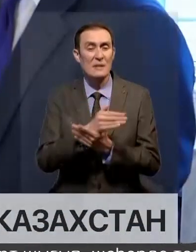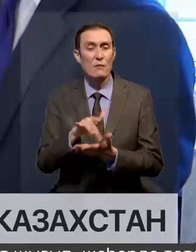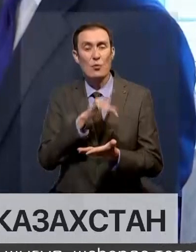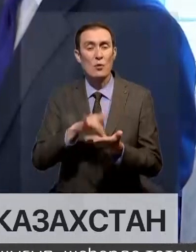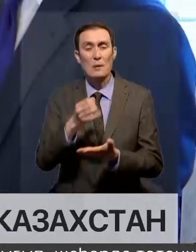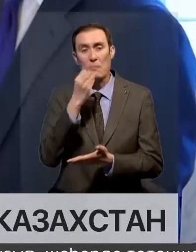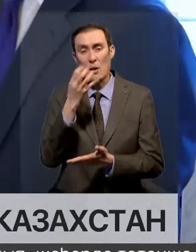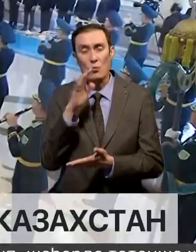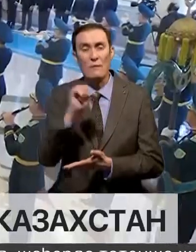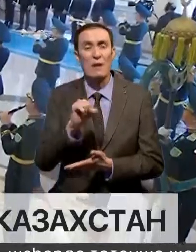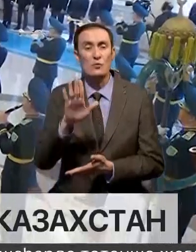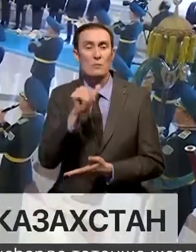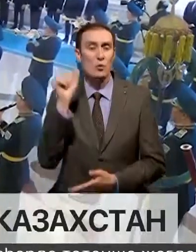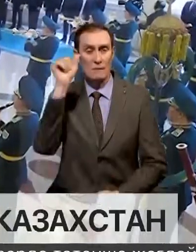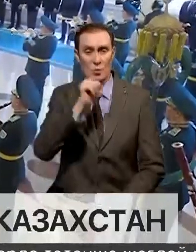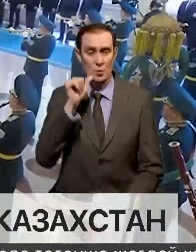в августе прошлого года.